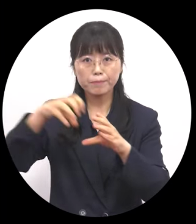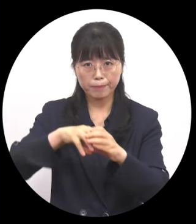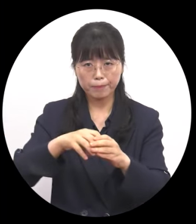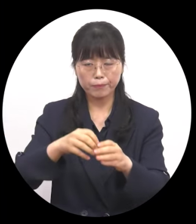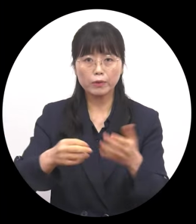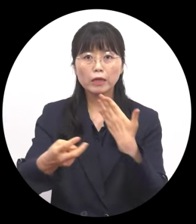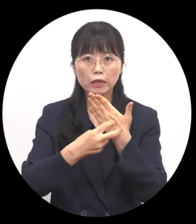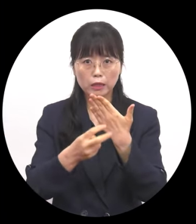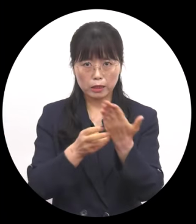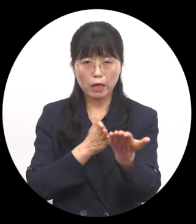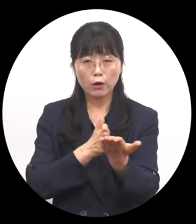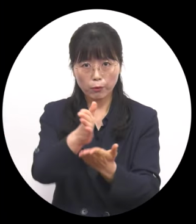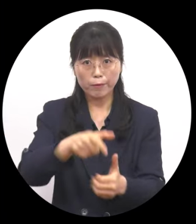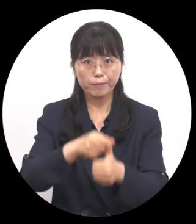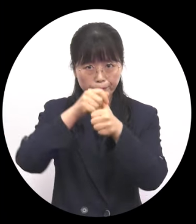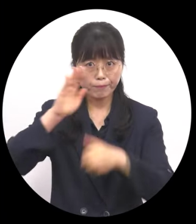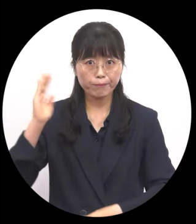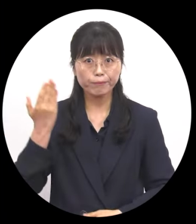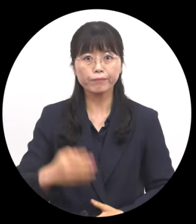저희가 의예과를 선발합니다.